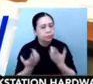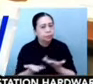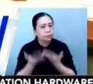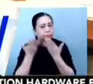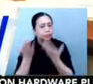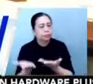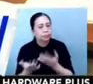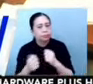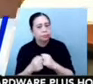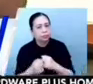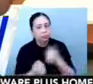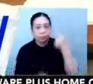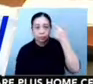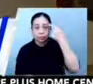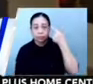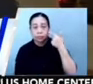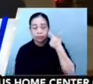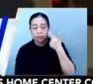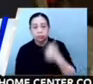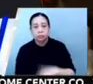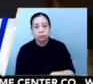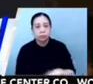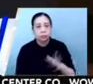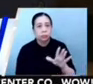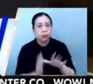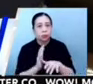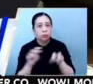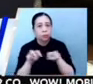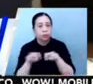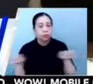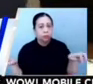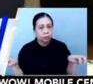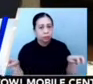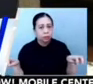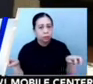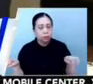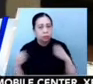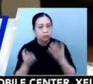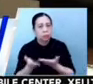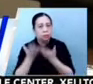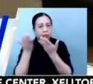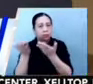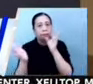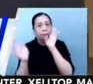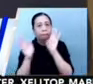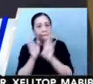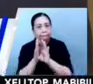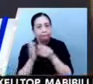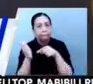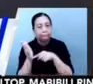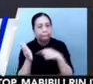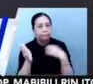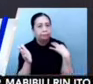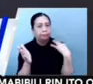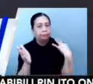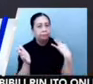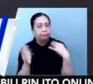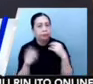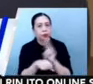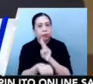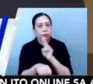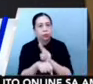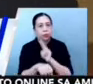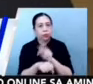Erwin Garcia sa Comelec and bank pag Sumi ng mga litrato ang mga kandidato na gagamitin sa kanilang mga